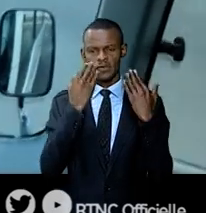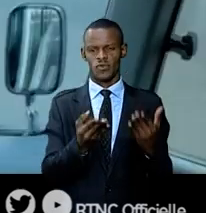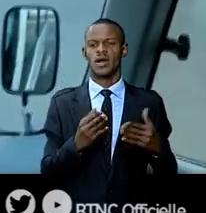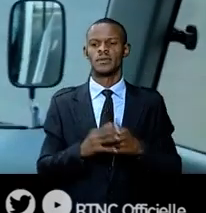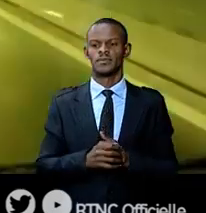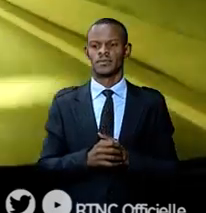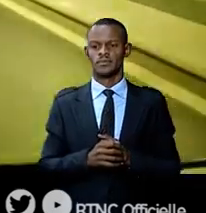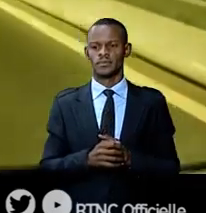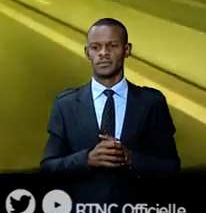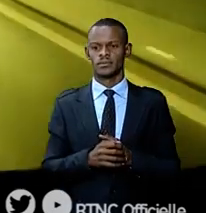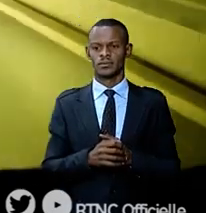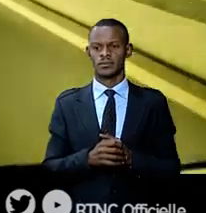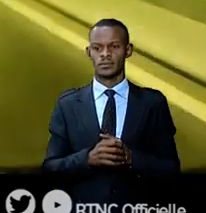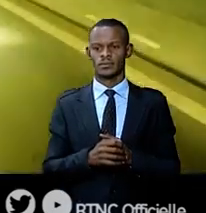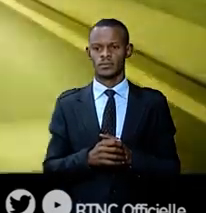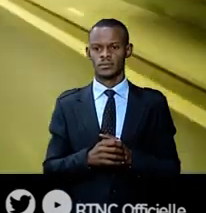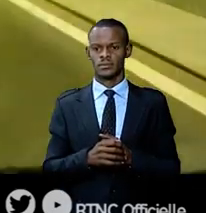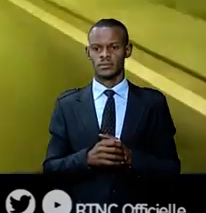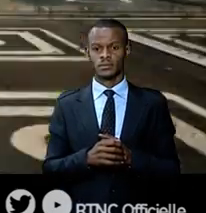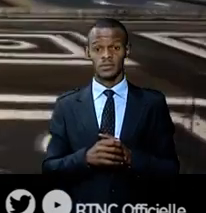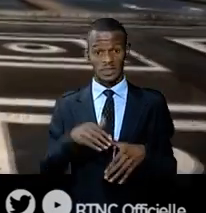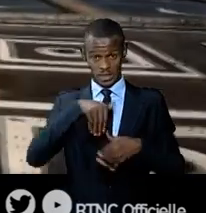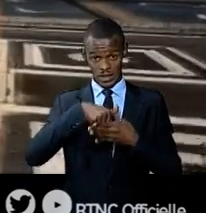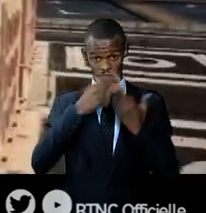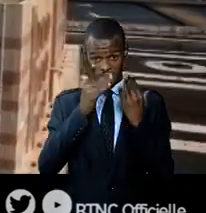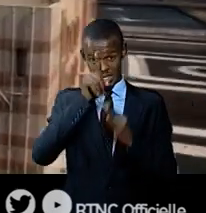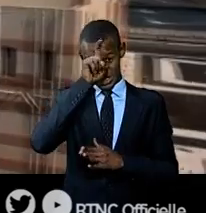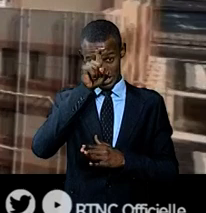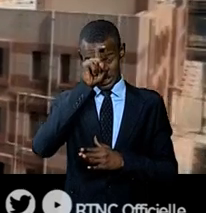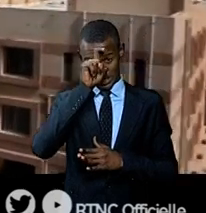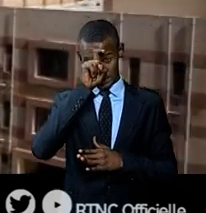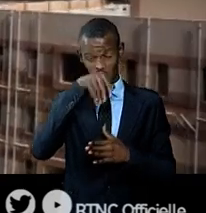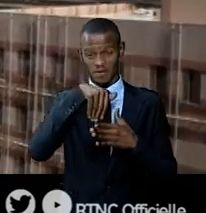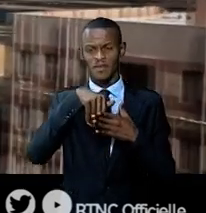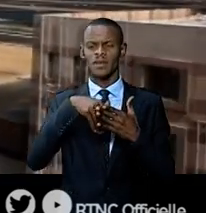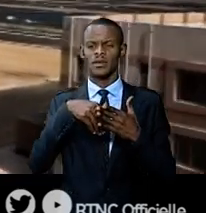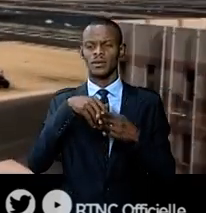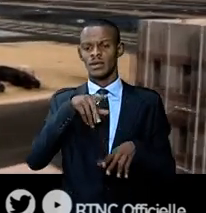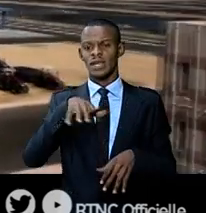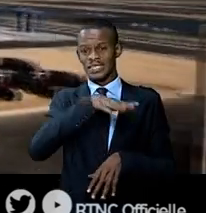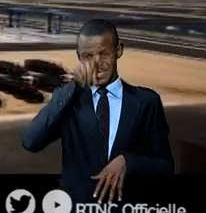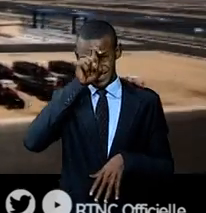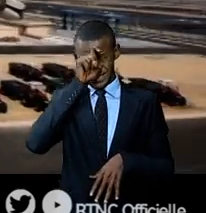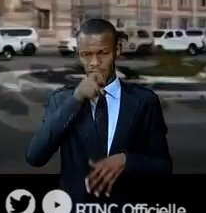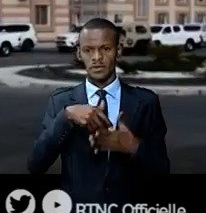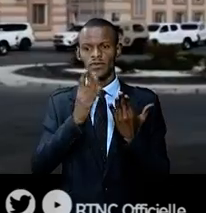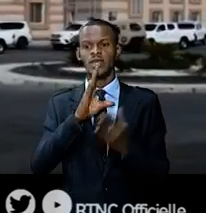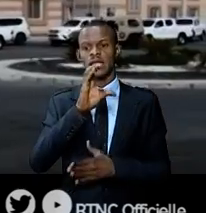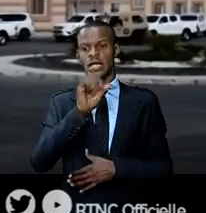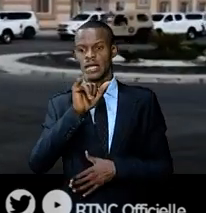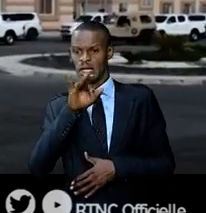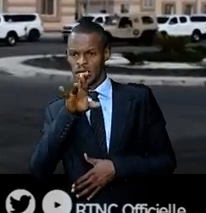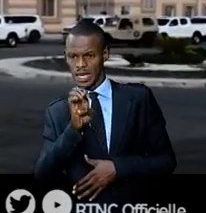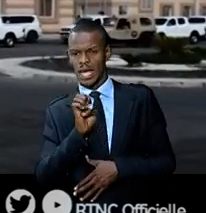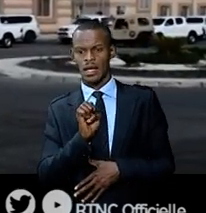située dans les Sinaï, au débouché du canal de Suez sur la mer Méditerranée. Ce site abrite l'un des projets de la Société nationale égyptienne de l'aquaculture